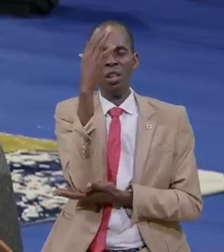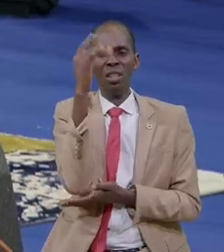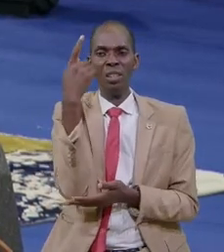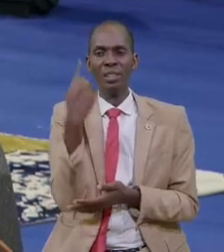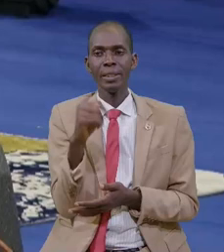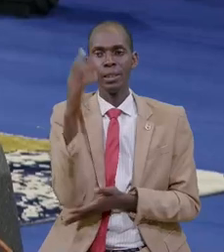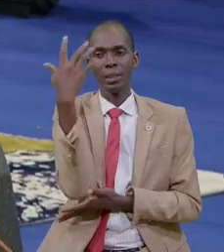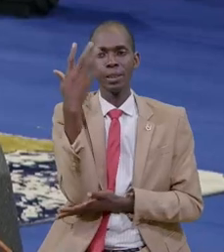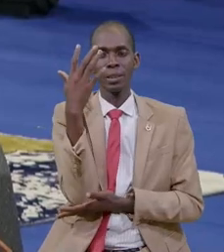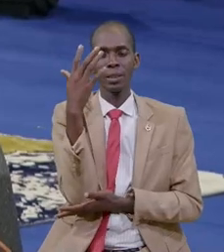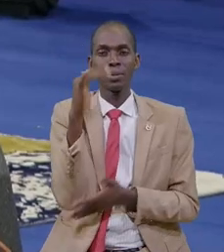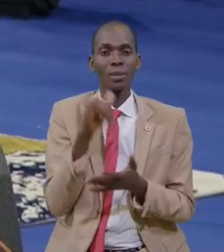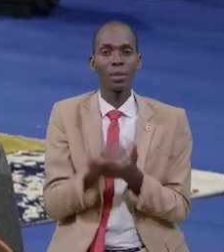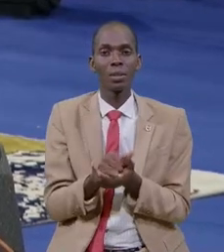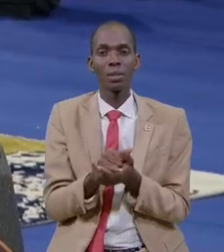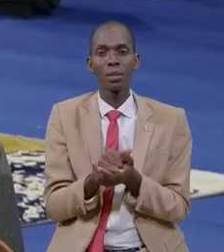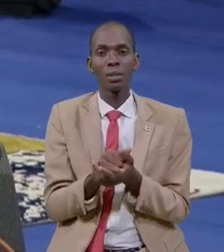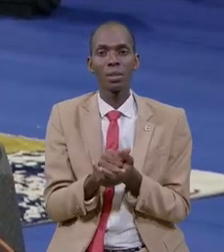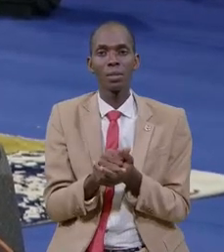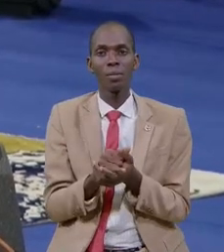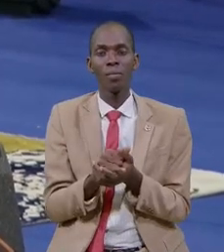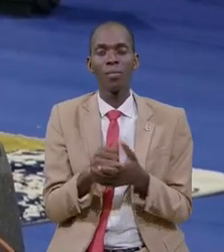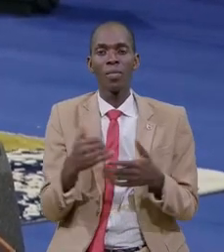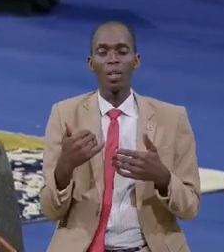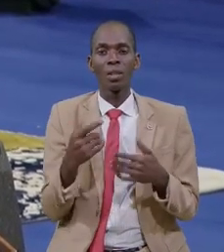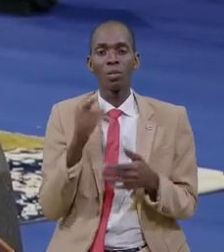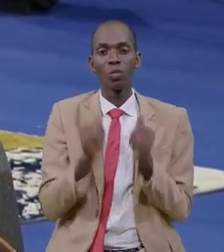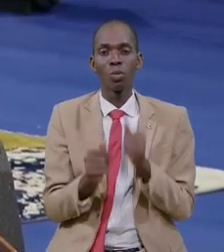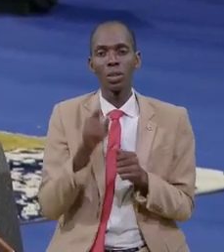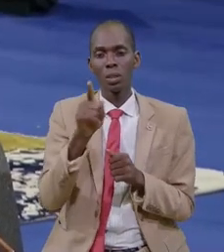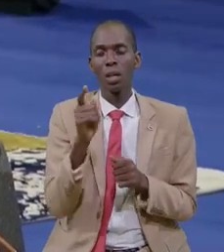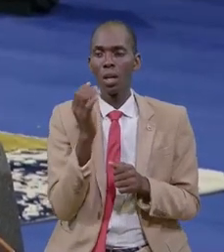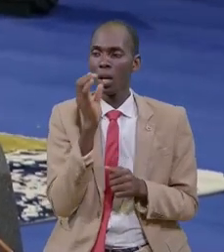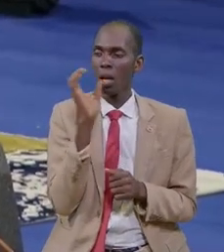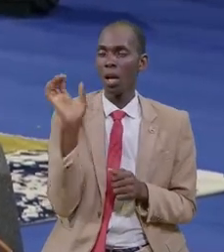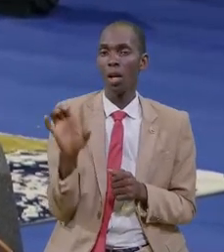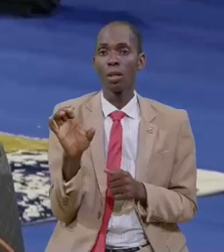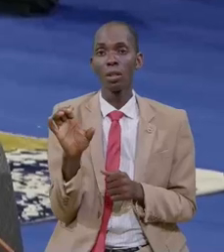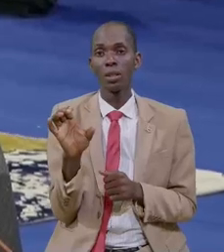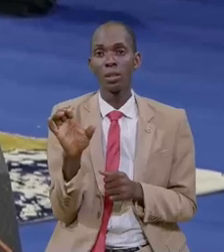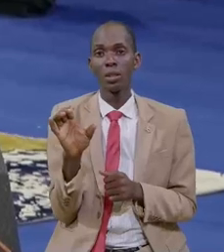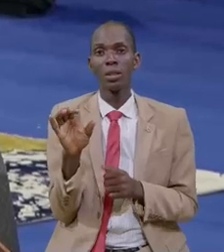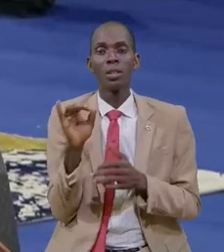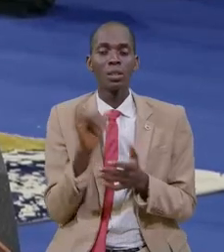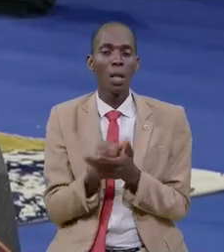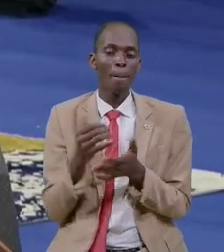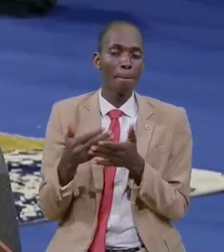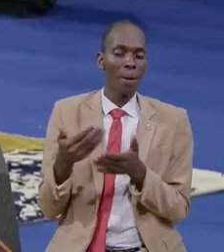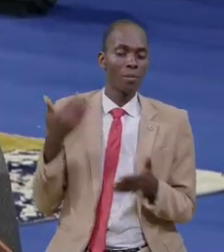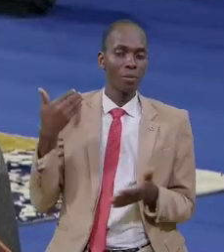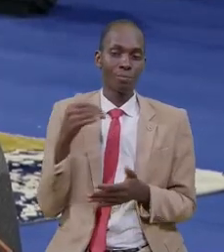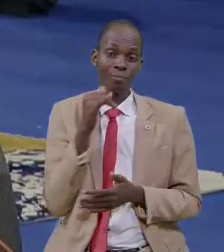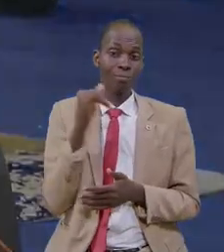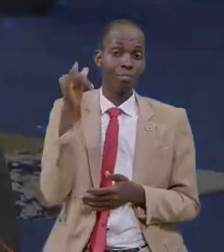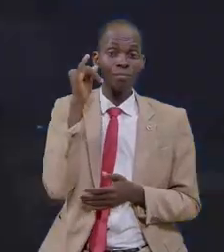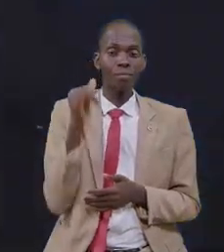figuier que tu as maudit. » A été, c'était le jour précédent,